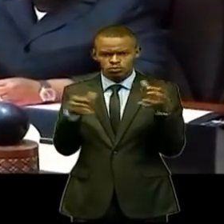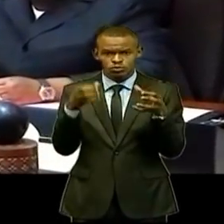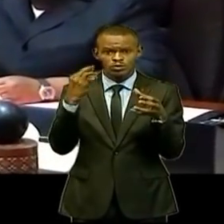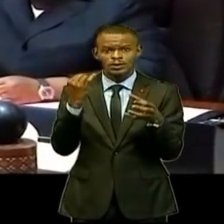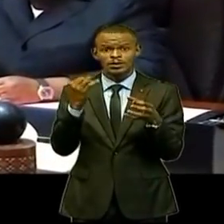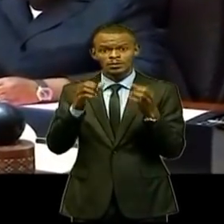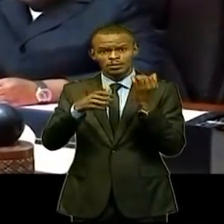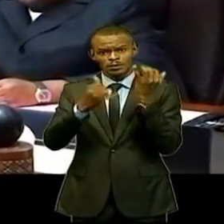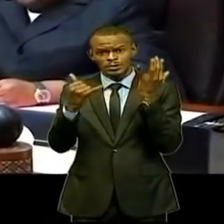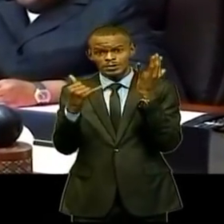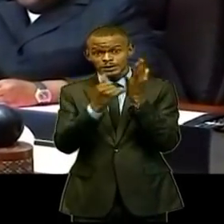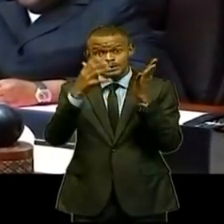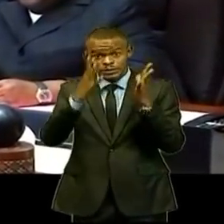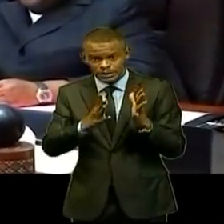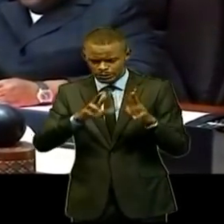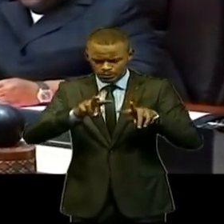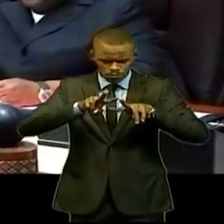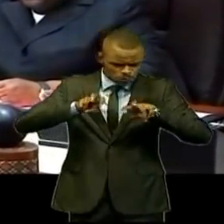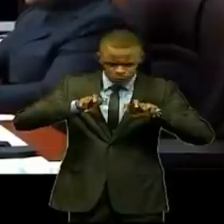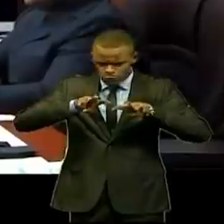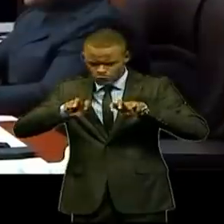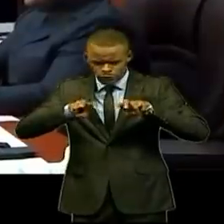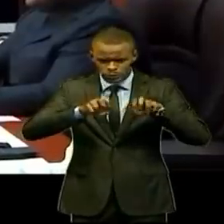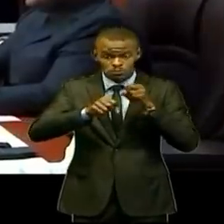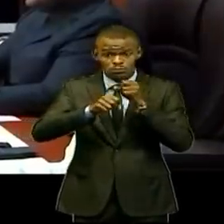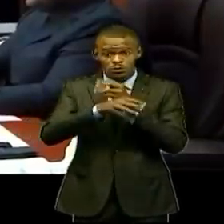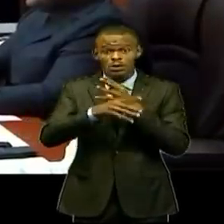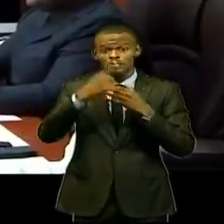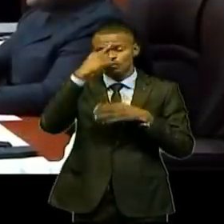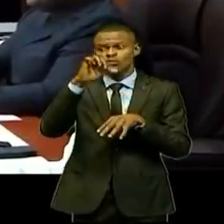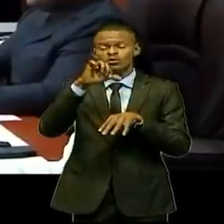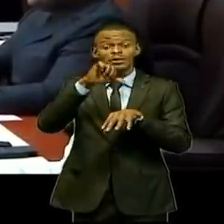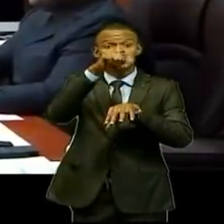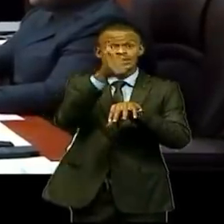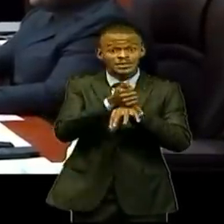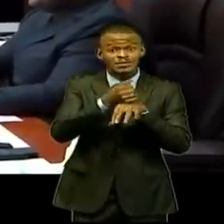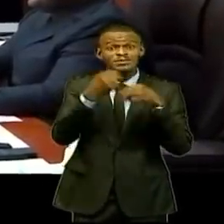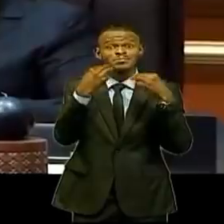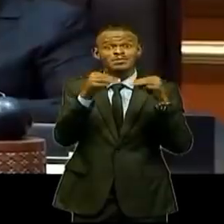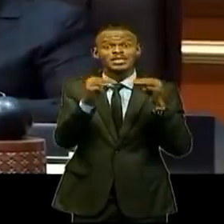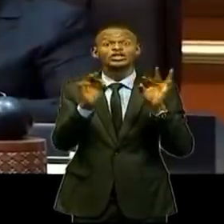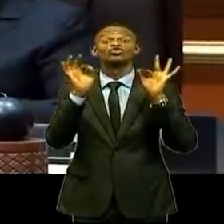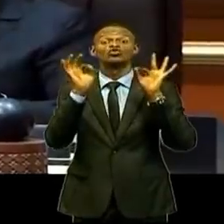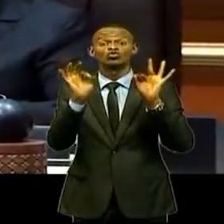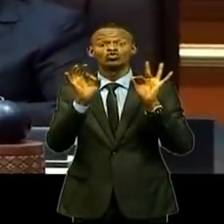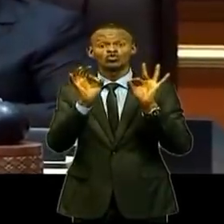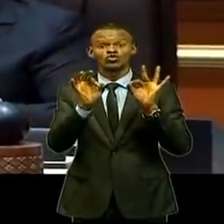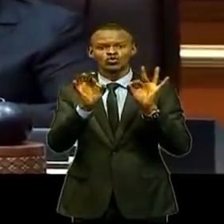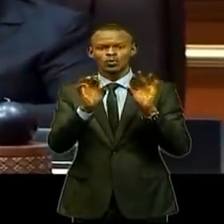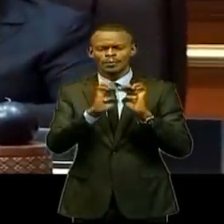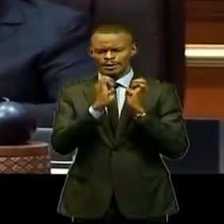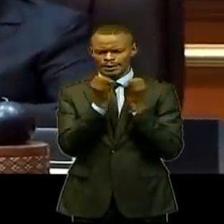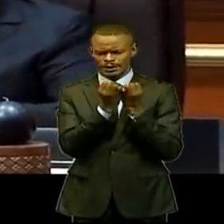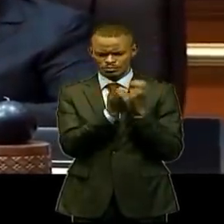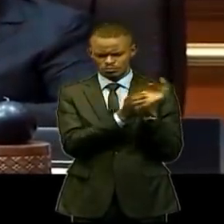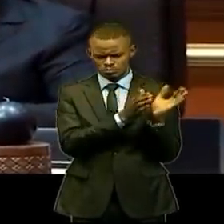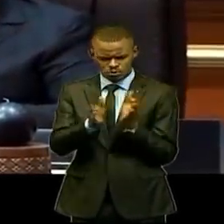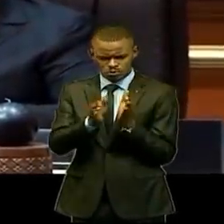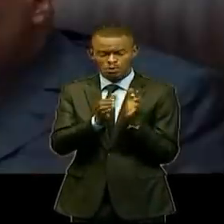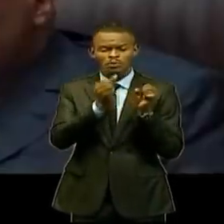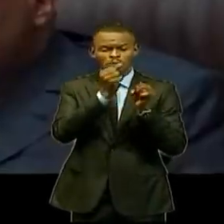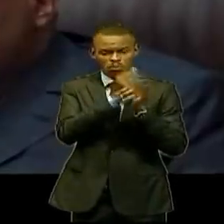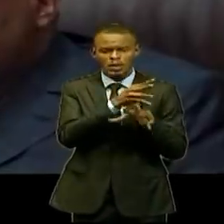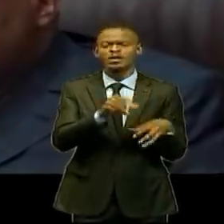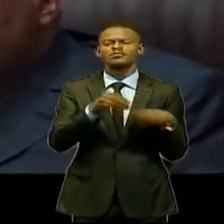devrait être mené par l'équipe mise en place et qui doivent être présentées à la 42e réunion du Conseil